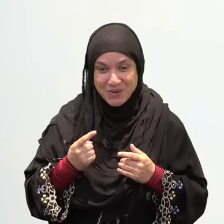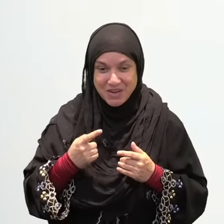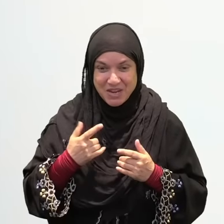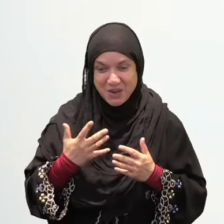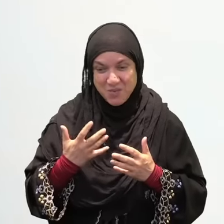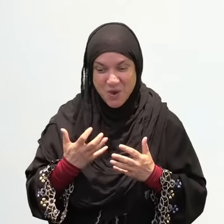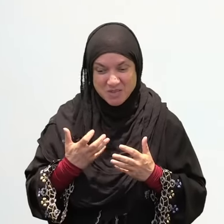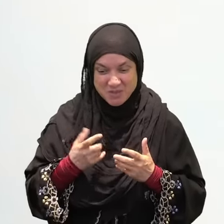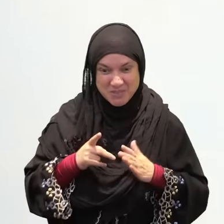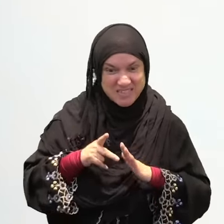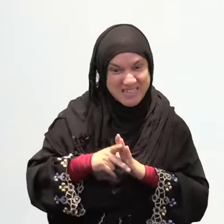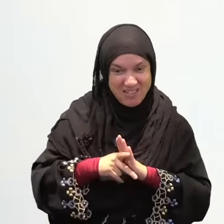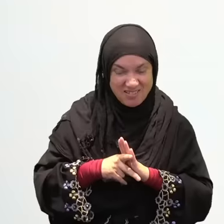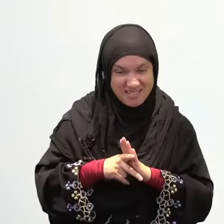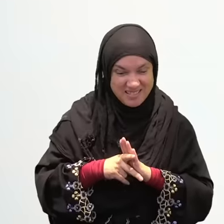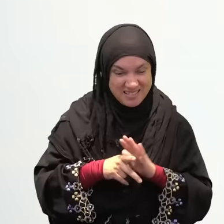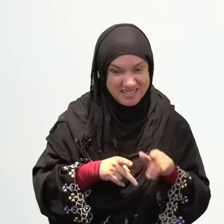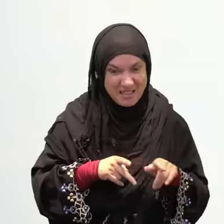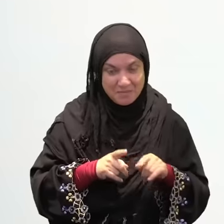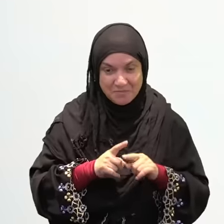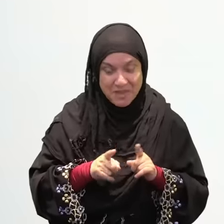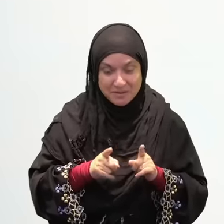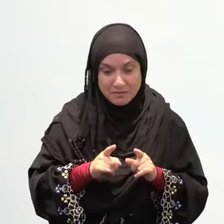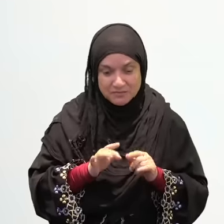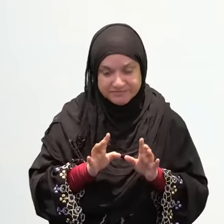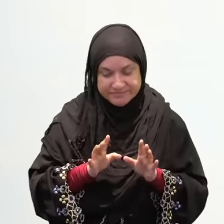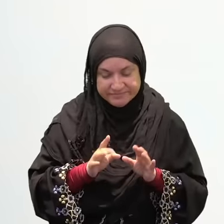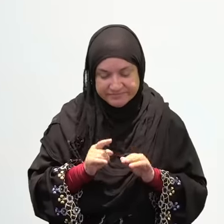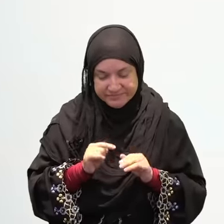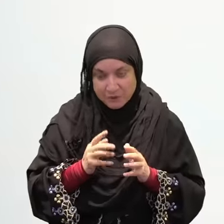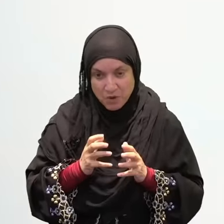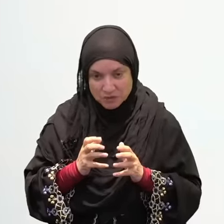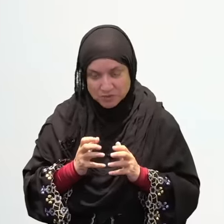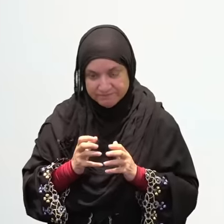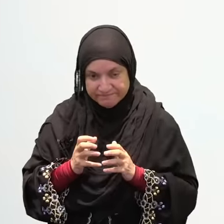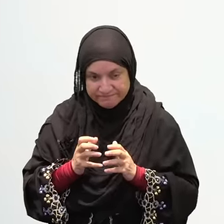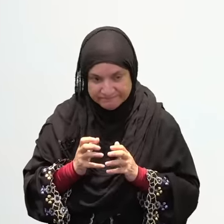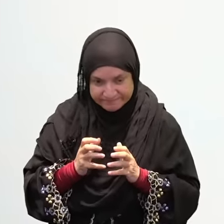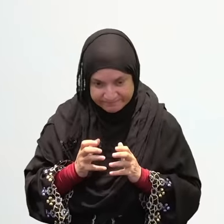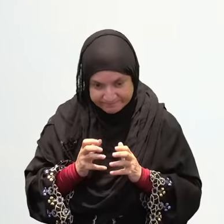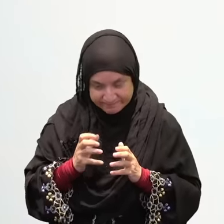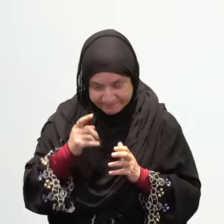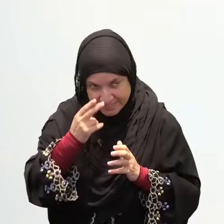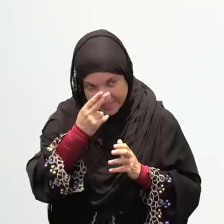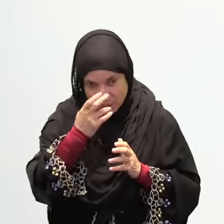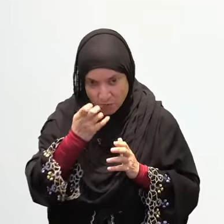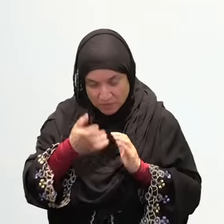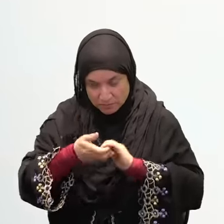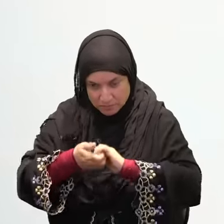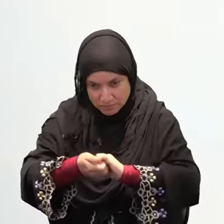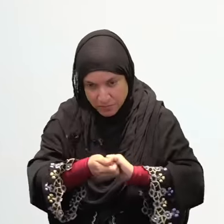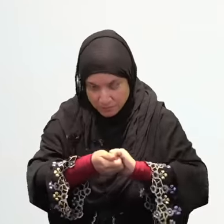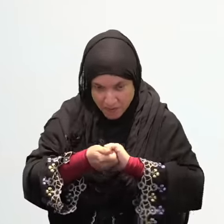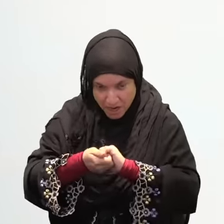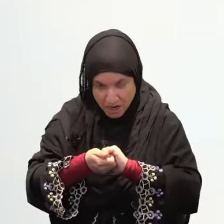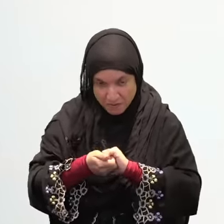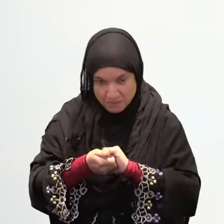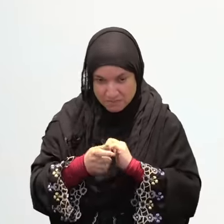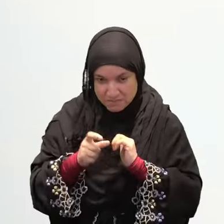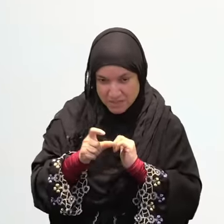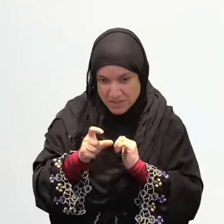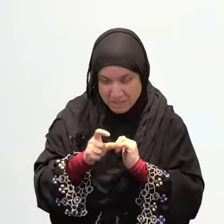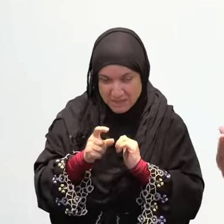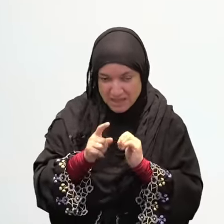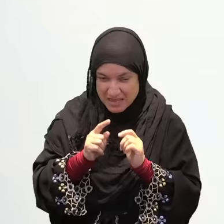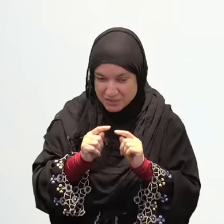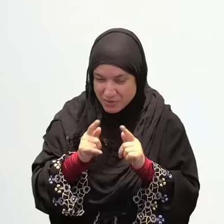ﷺ. And you say, how does that even happen? How do people become nourished with this nonsense? How do people get into this? And there's a